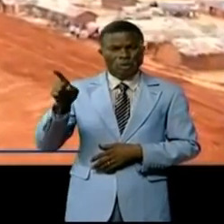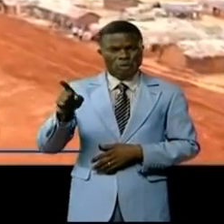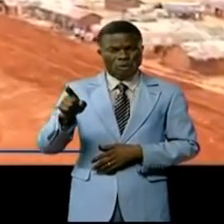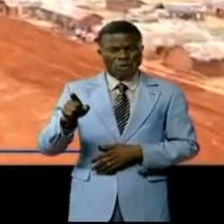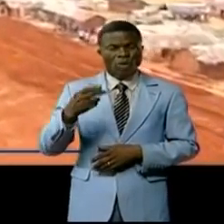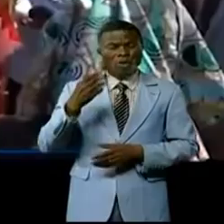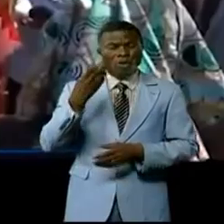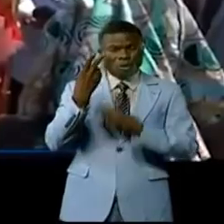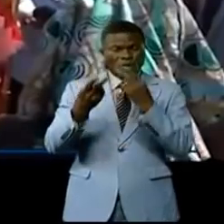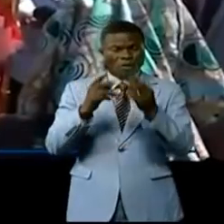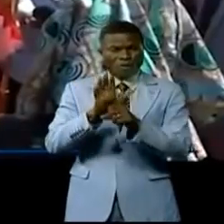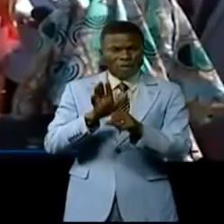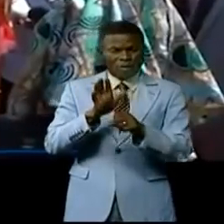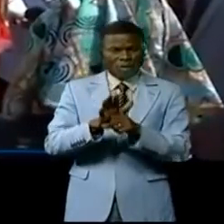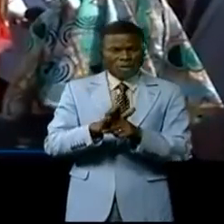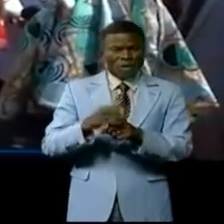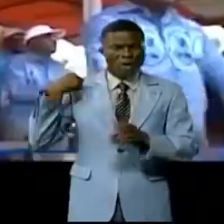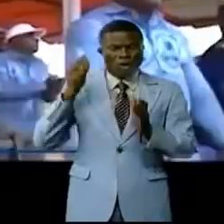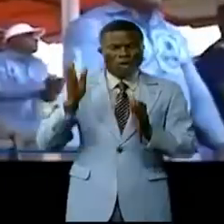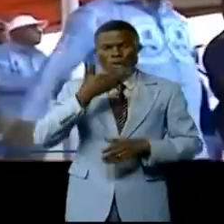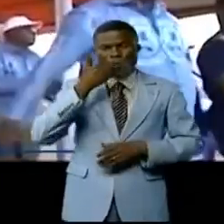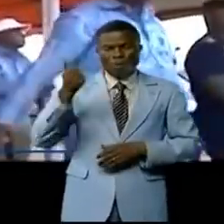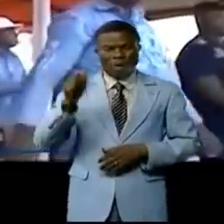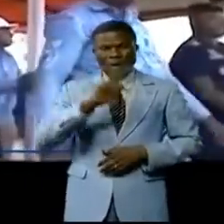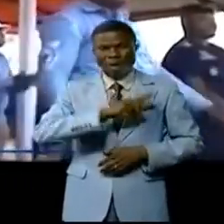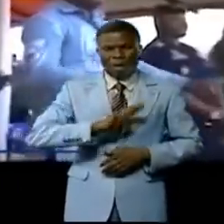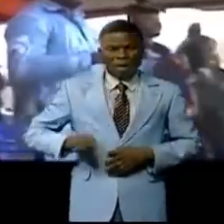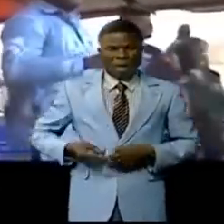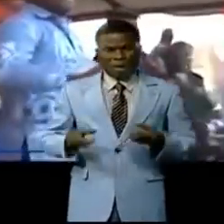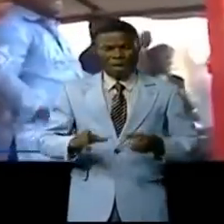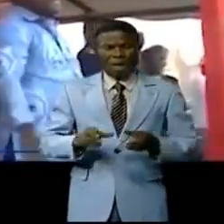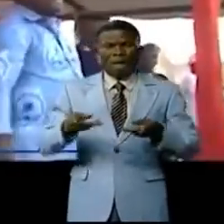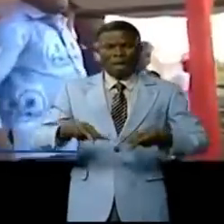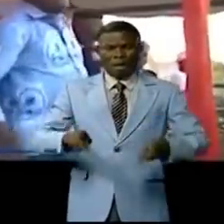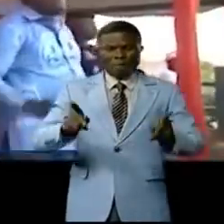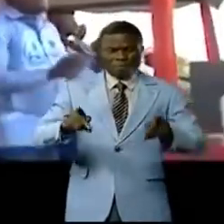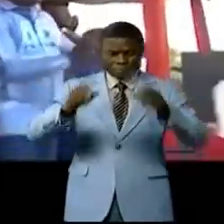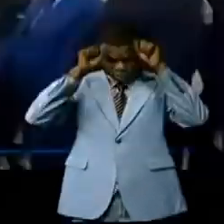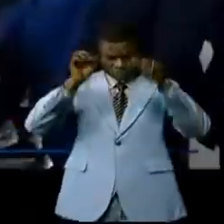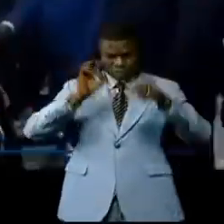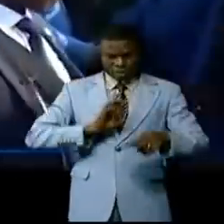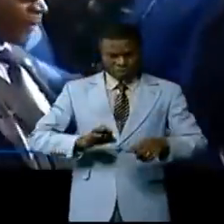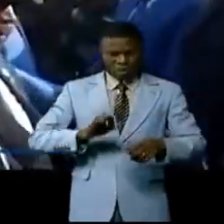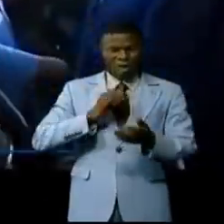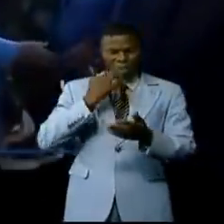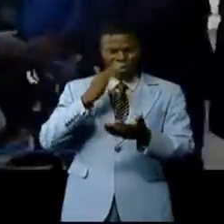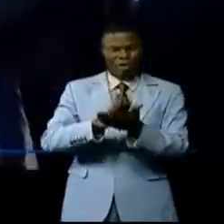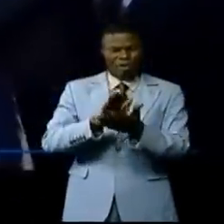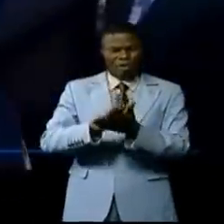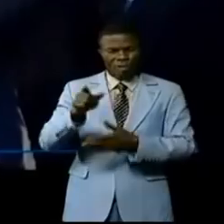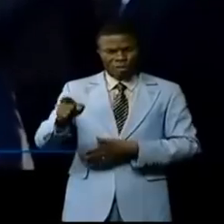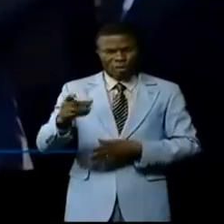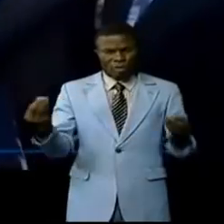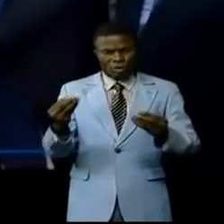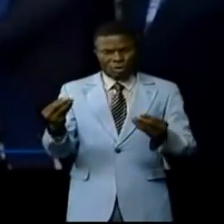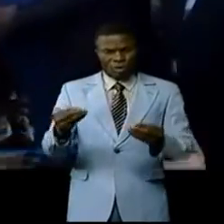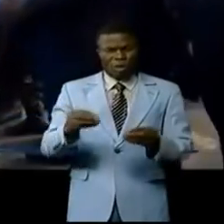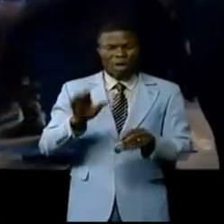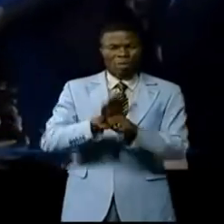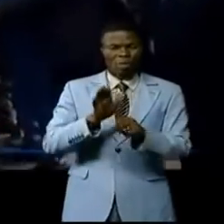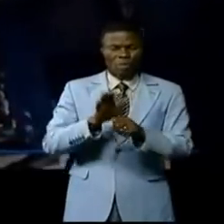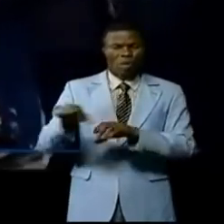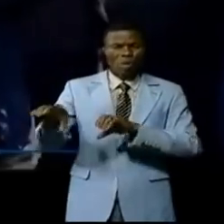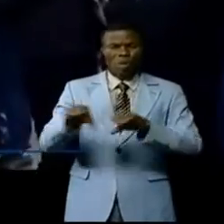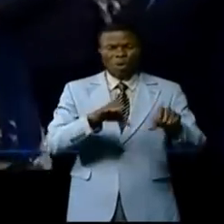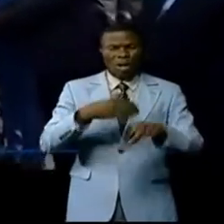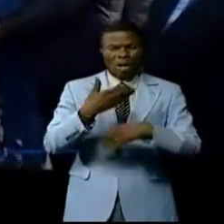plébiscité l'un des meilleurs gouverneurs de la RDC sous la mandature du chef de l'État Félix-Antoine Tshisekedi à cause de ses différentes